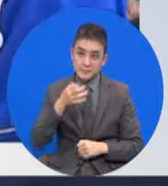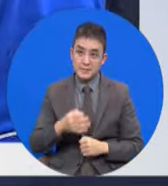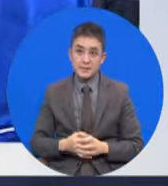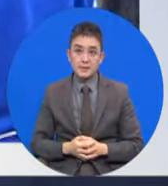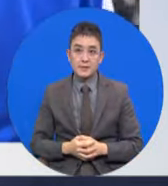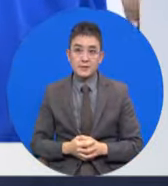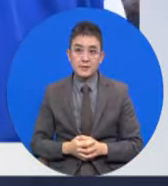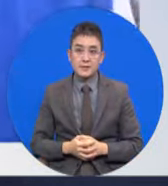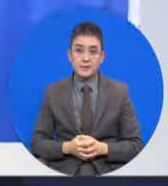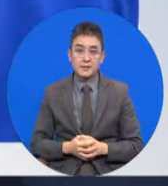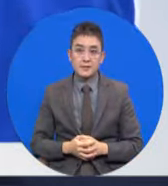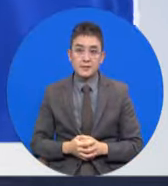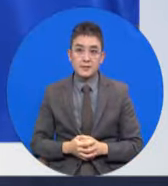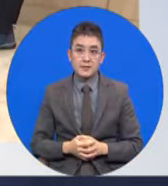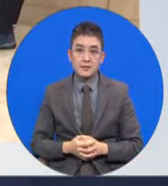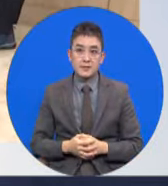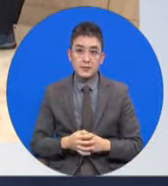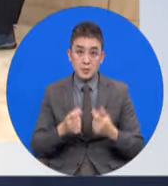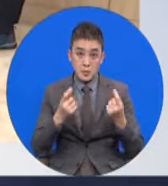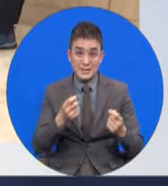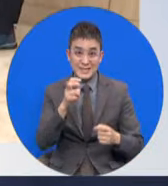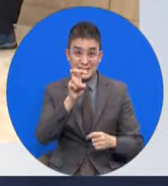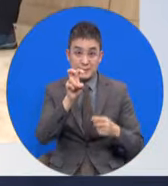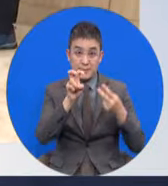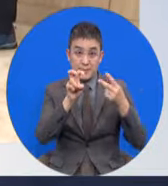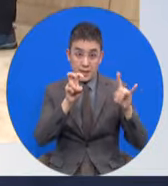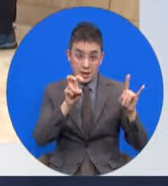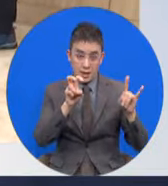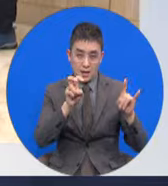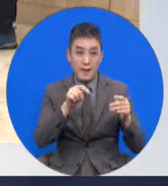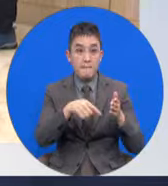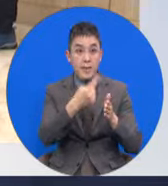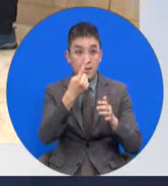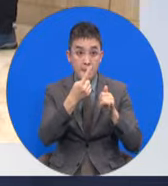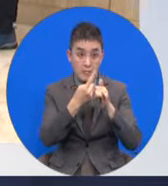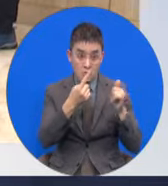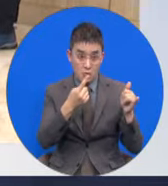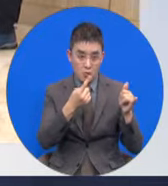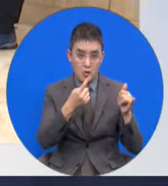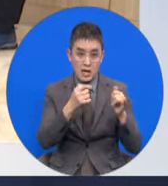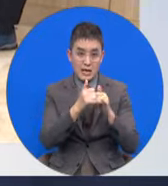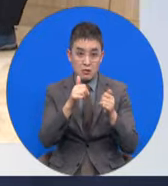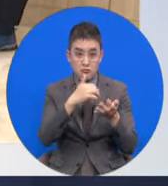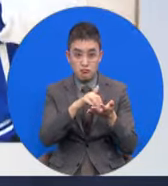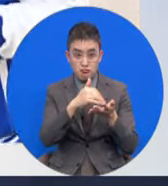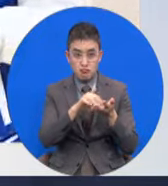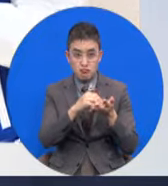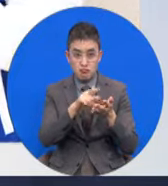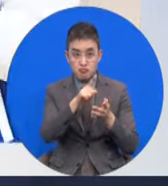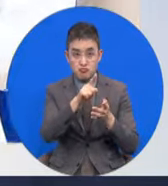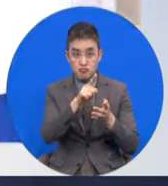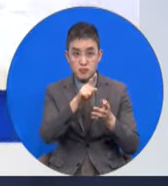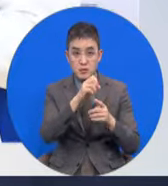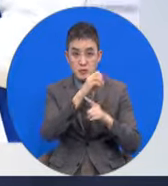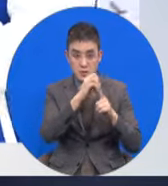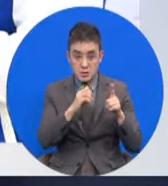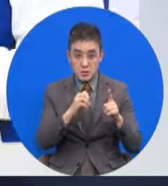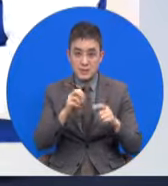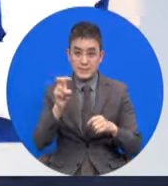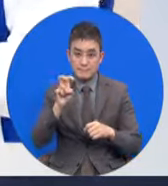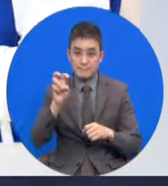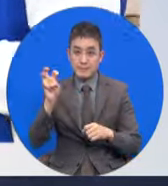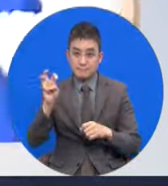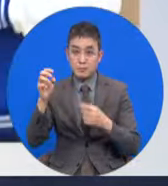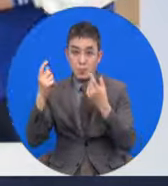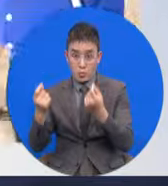여론사를 보정을 합니다. 그러니까 예. 똑같이 20대도 뭐 100명이라 한다면 한 그 인구 비율에 따라서 20명, 30대도 20명 이렇게 하는